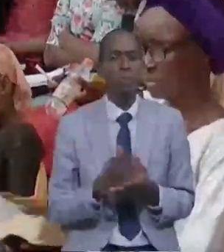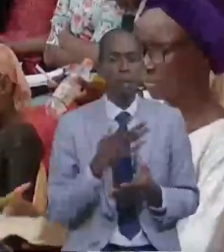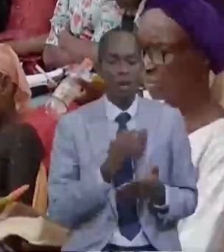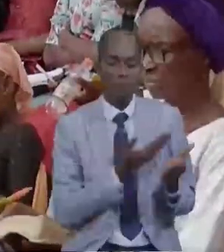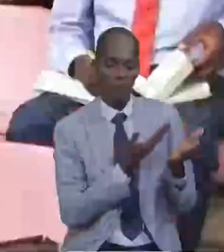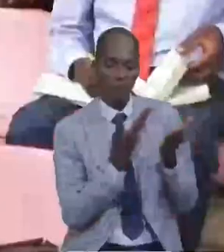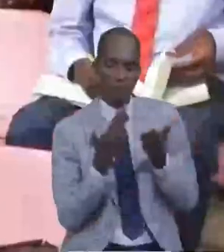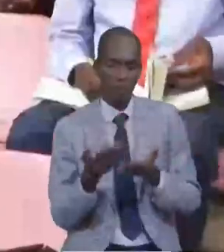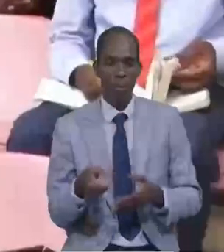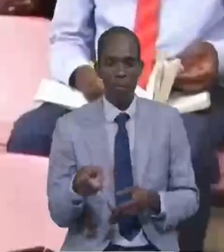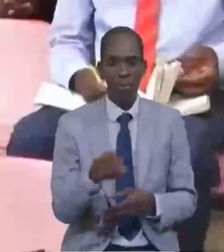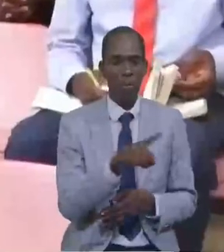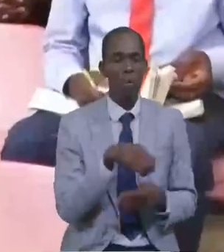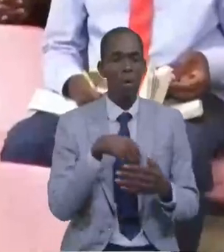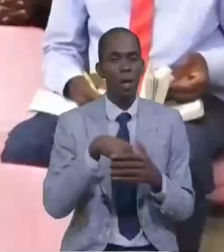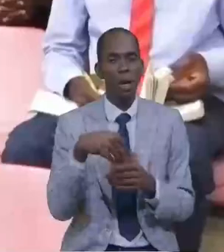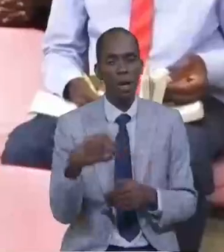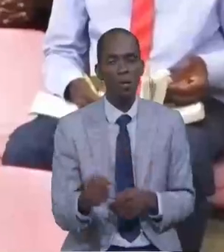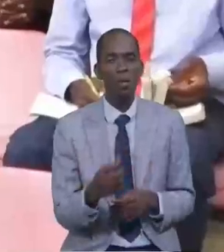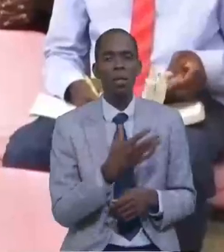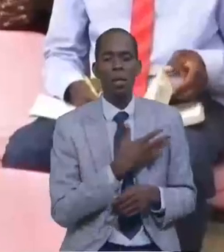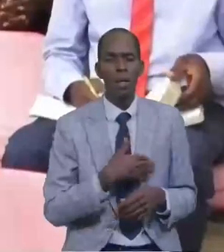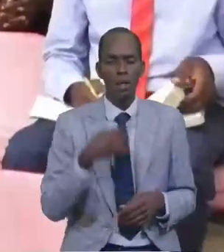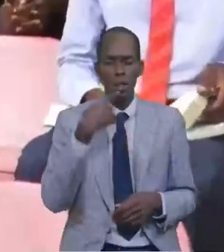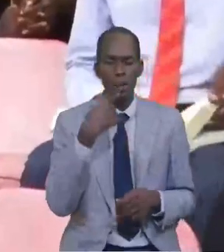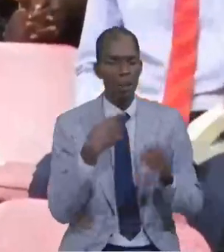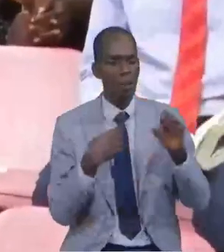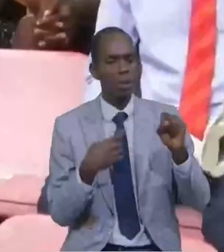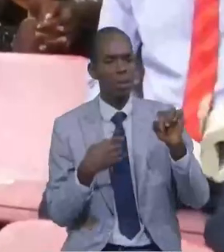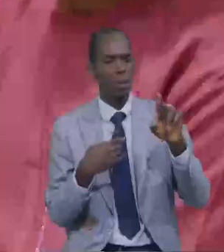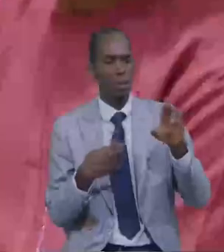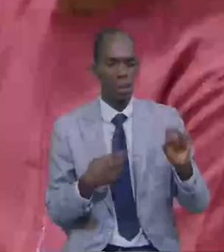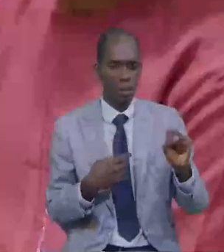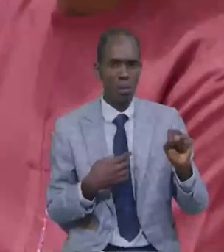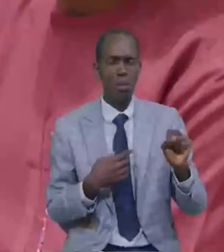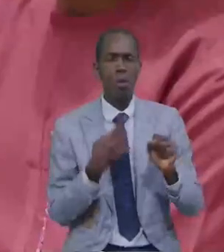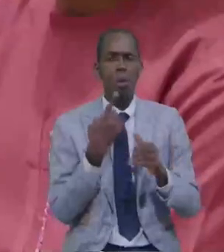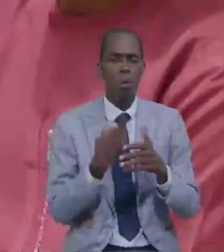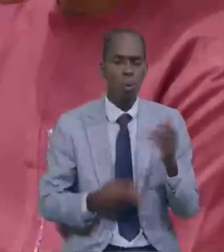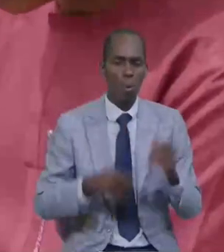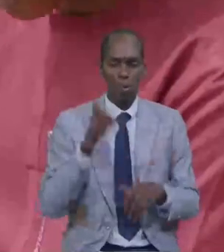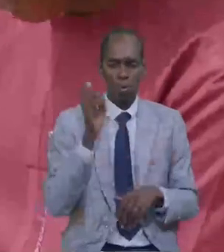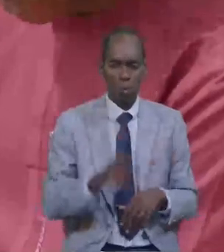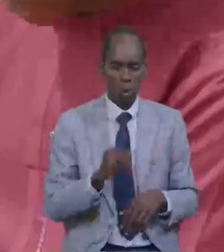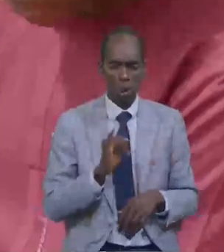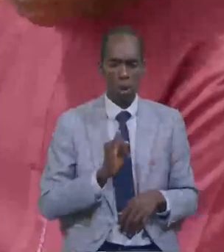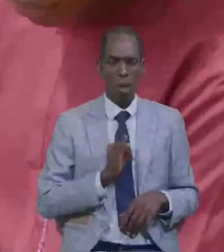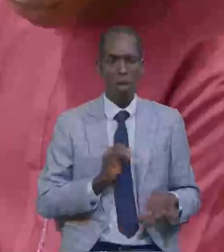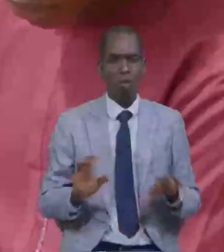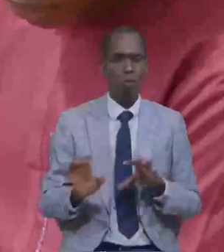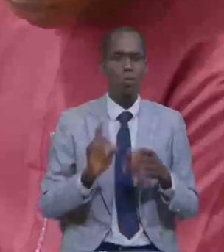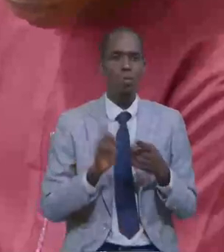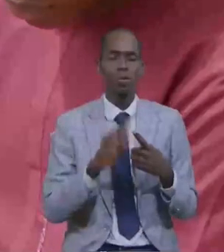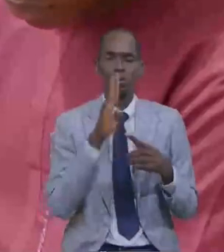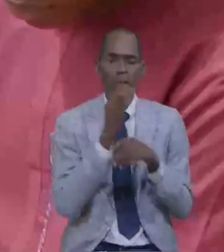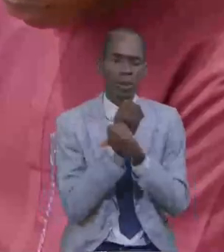Que dois-je faire pour être sauvé? Il y a certains prédicateurs qui vont répondre à cette question en disant, tu ne